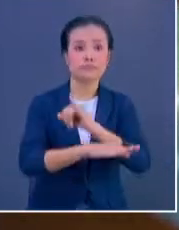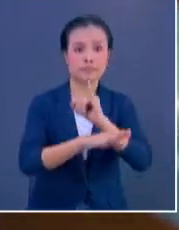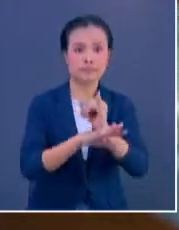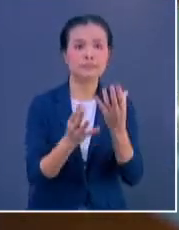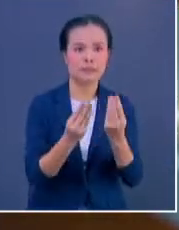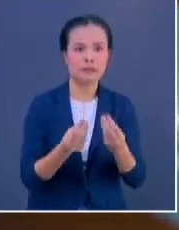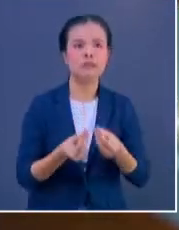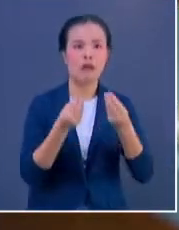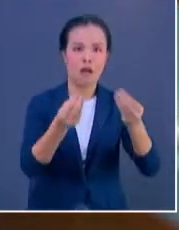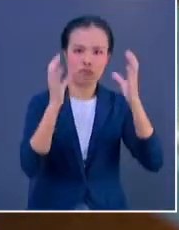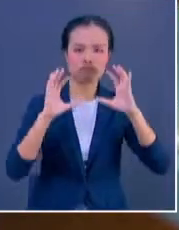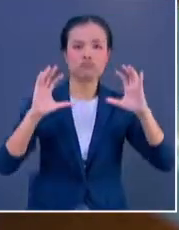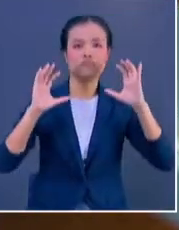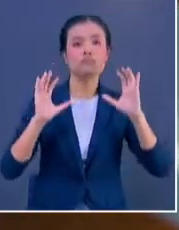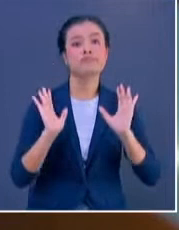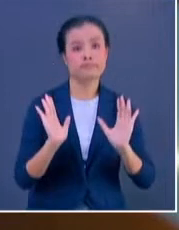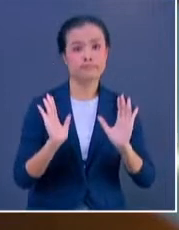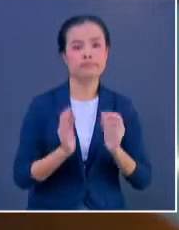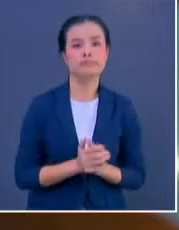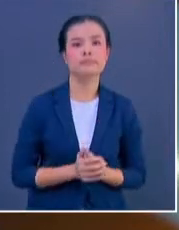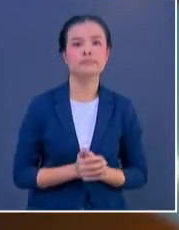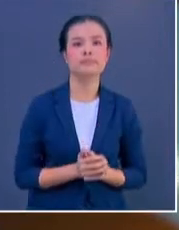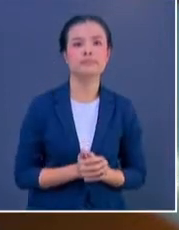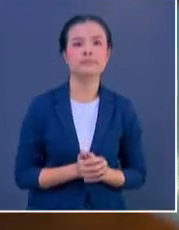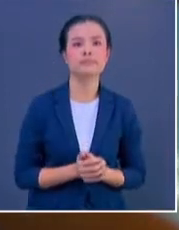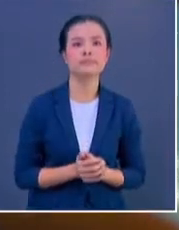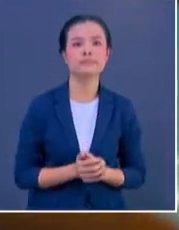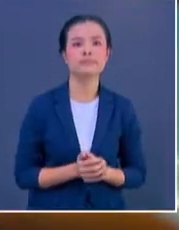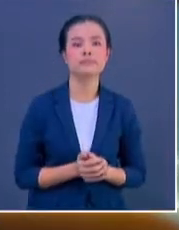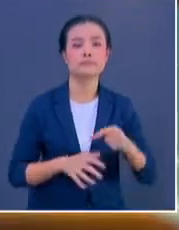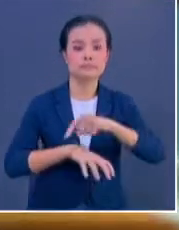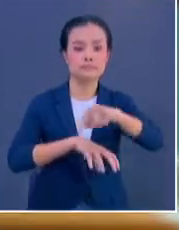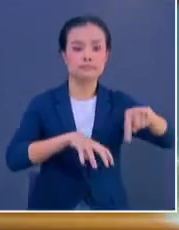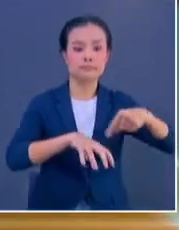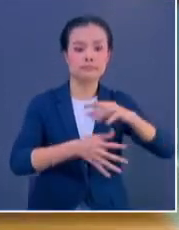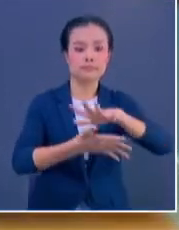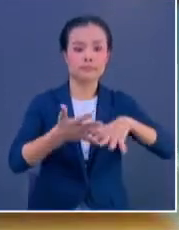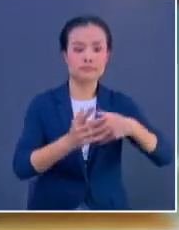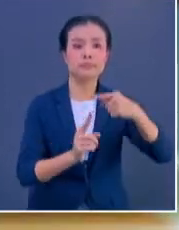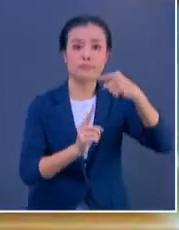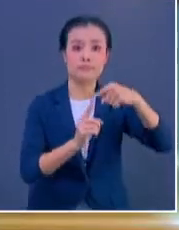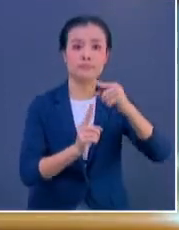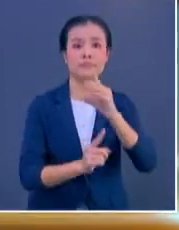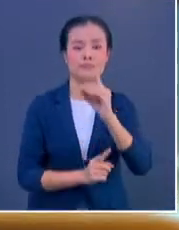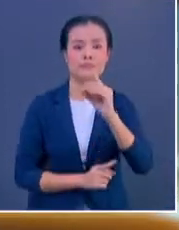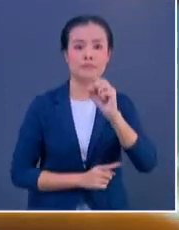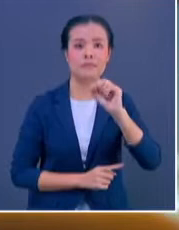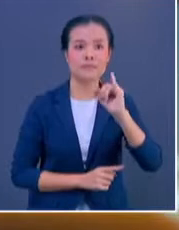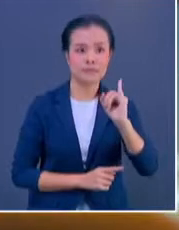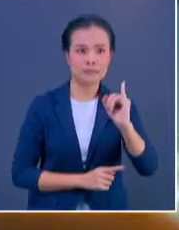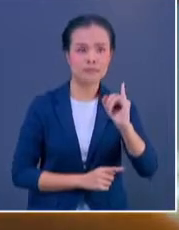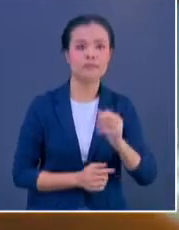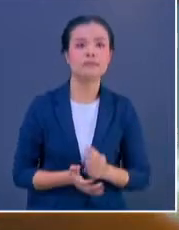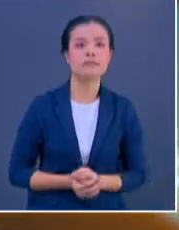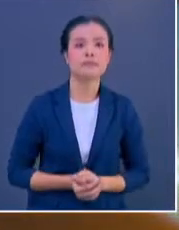ยก็ต้องคืนหลวงไปนั่นเองนะครับแต่ว่าอีกอย่างนึงเนี่ยในพื้นที่นั้นเนี่ยถ้าเราดูในแผนที่ของ DSI เนี่ยครับก็คือกรมสอบสวนคดีพิ